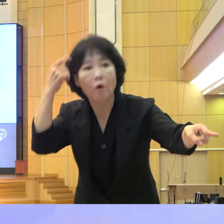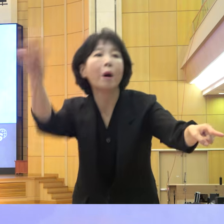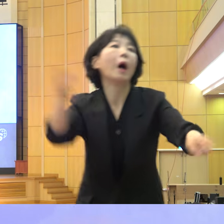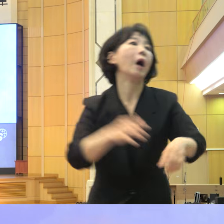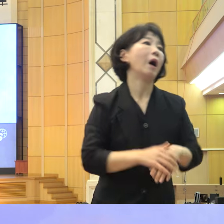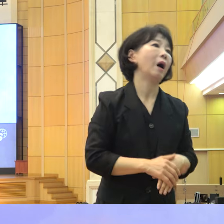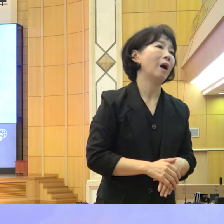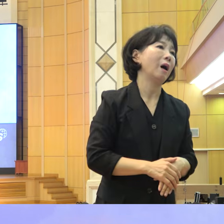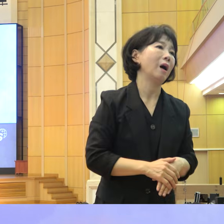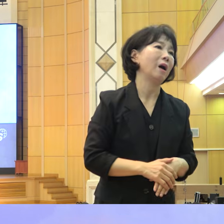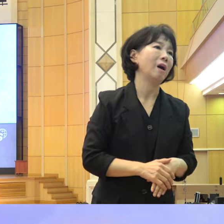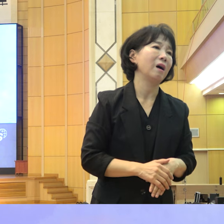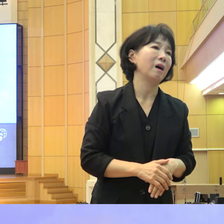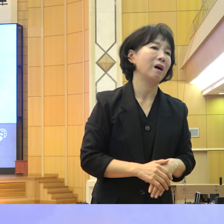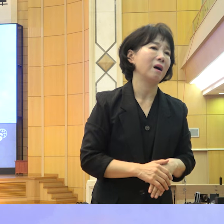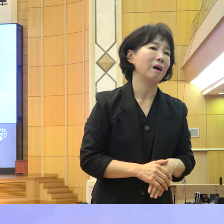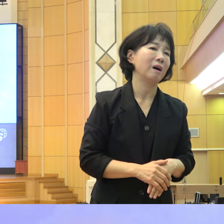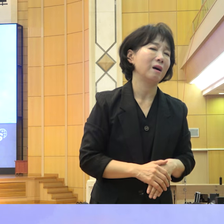나 좀